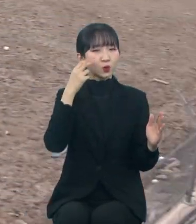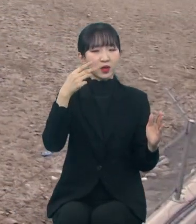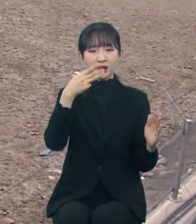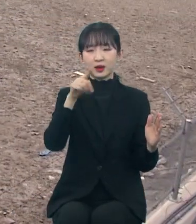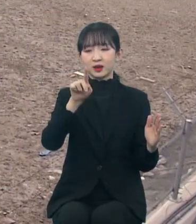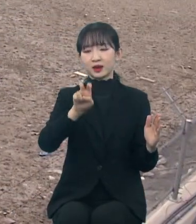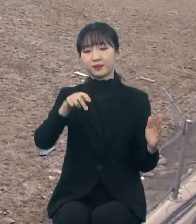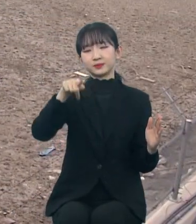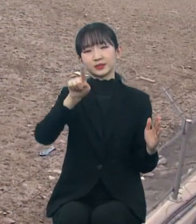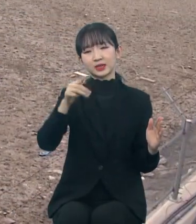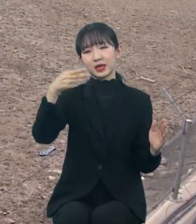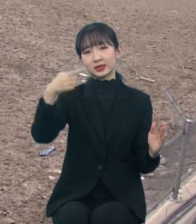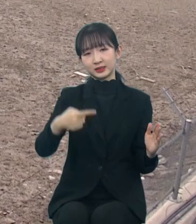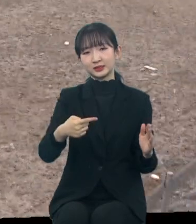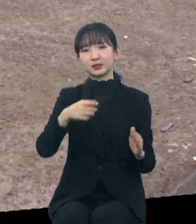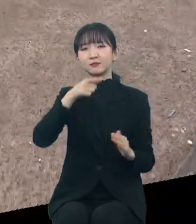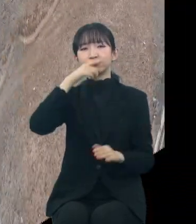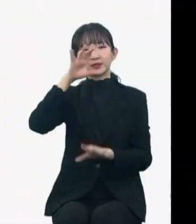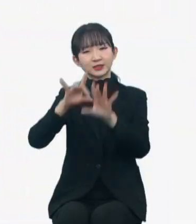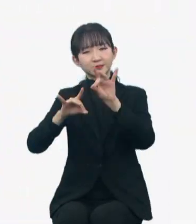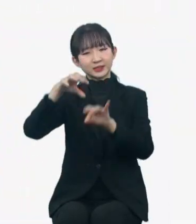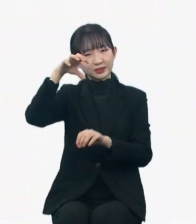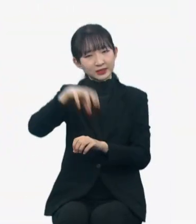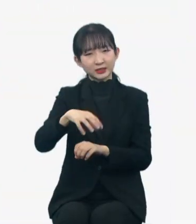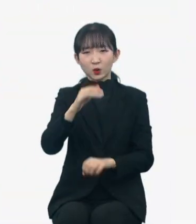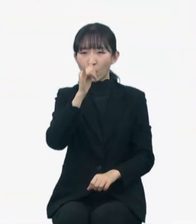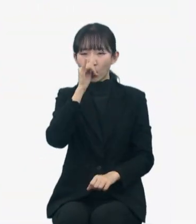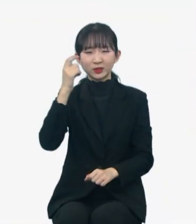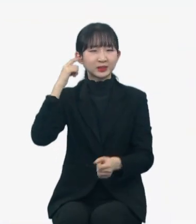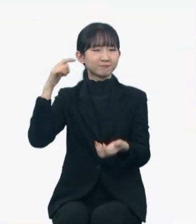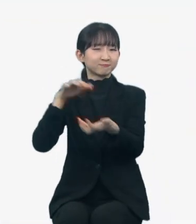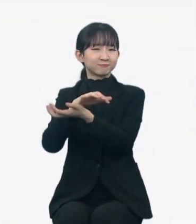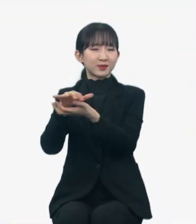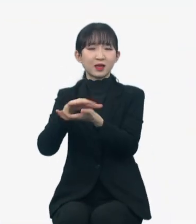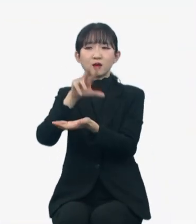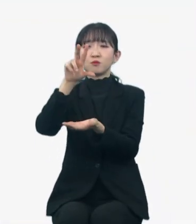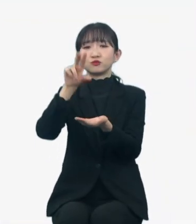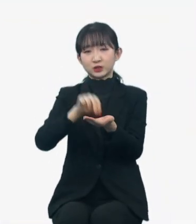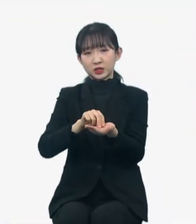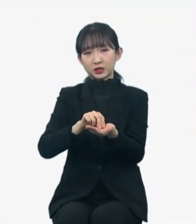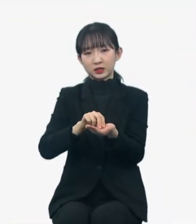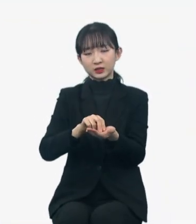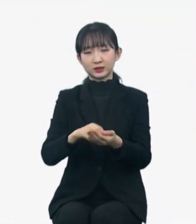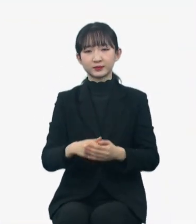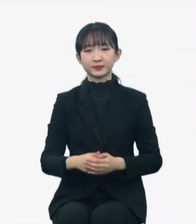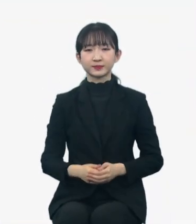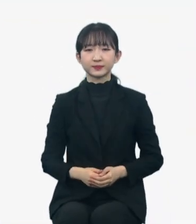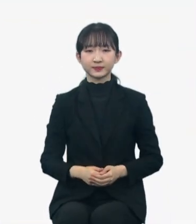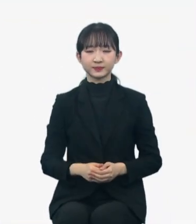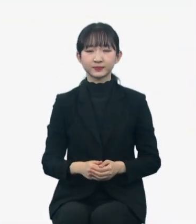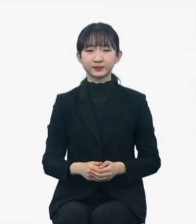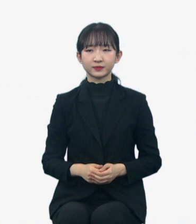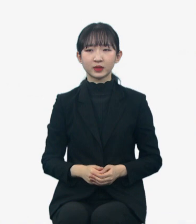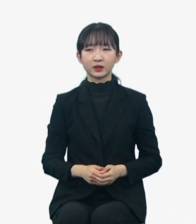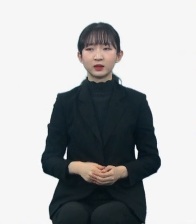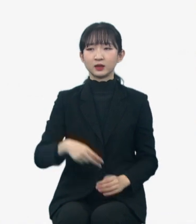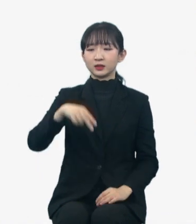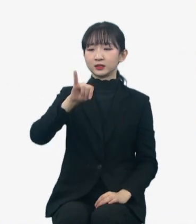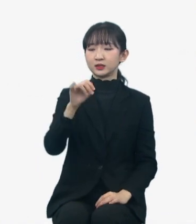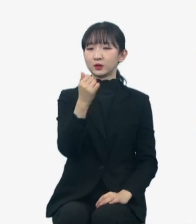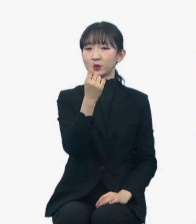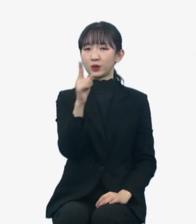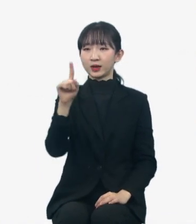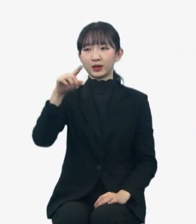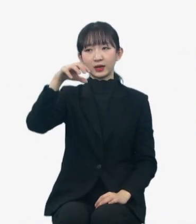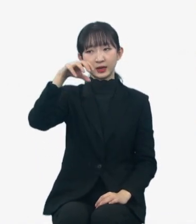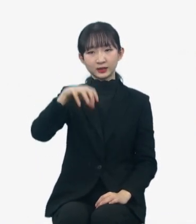소음 문제 등이 제기되는 상황. 때문에 국토부는 2단계로 나눠 추진하는 방안을 검토하고 있습니다. 시화에서